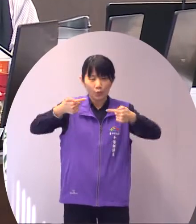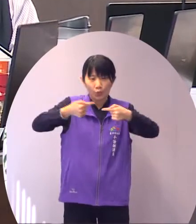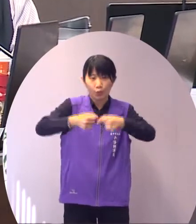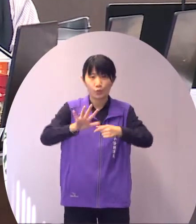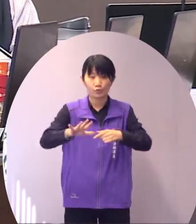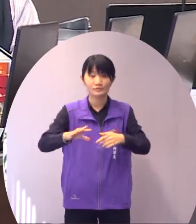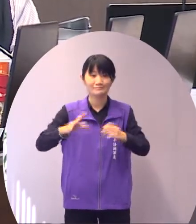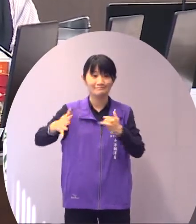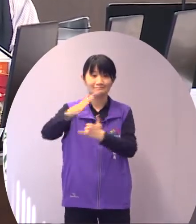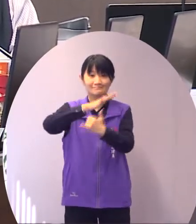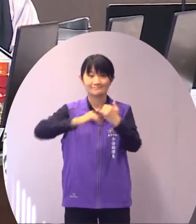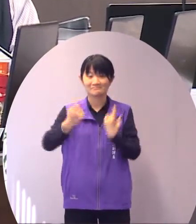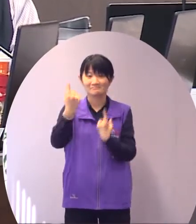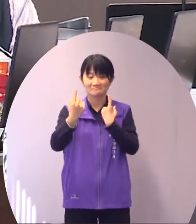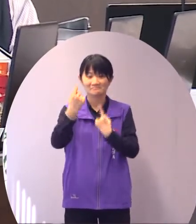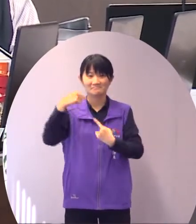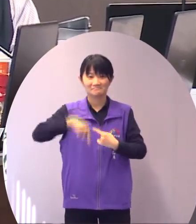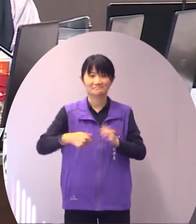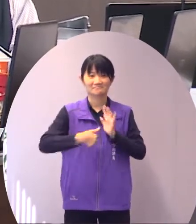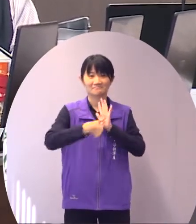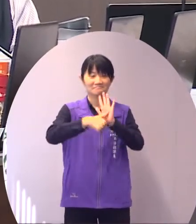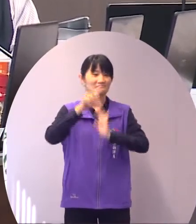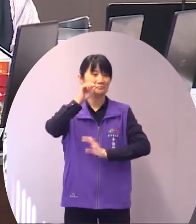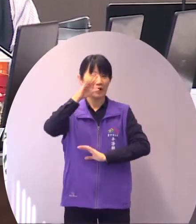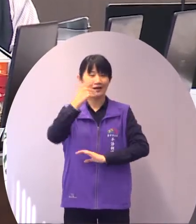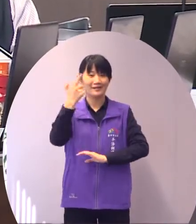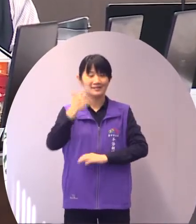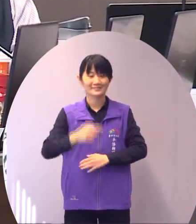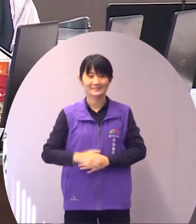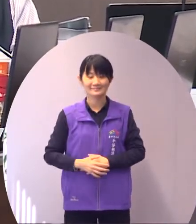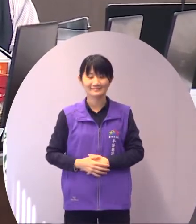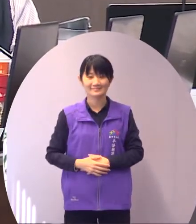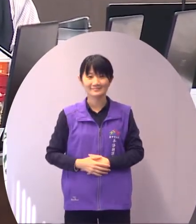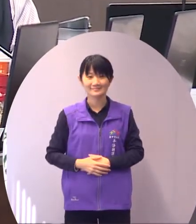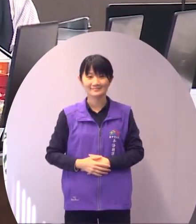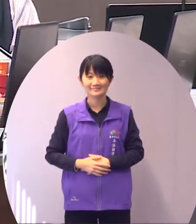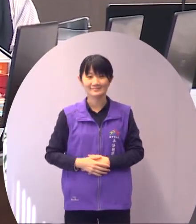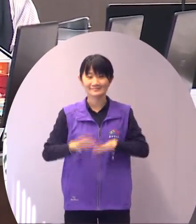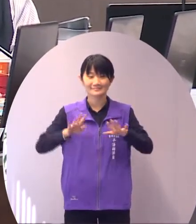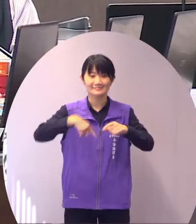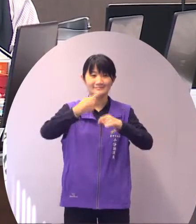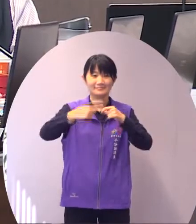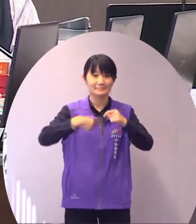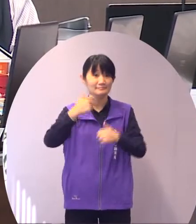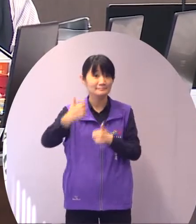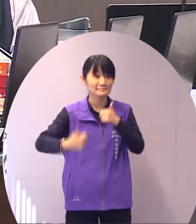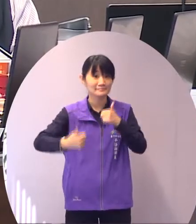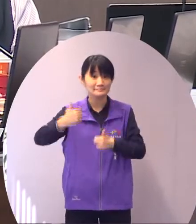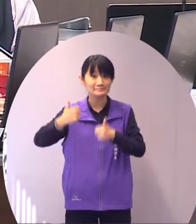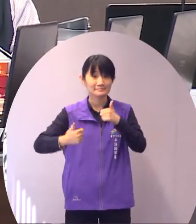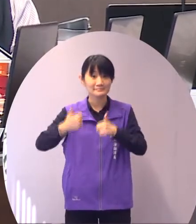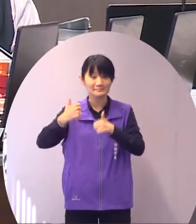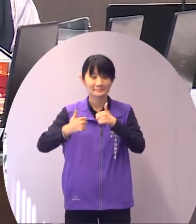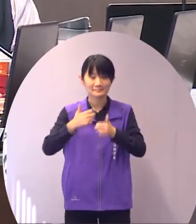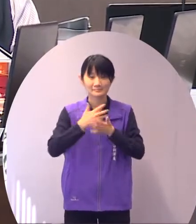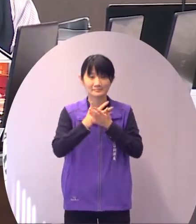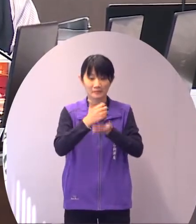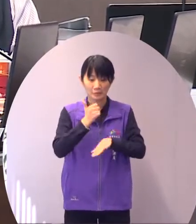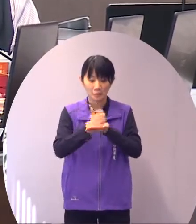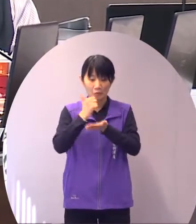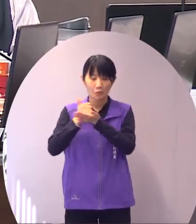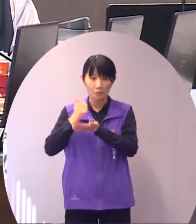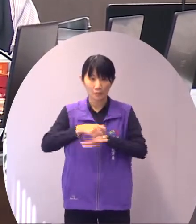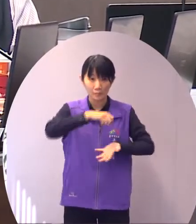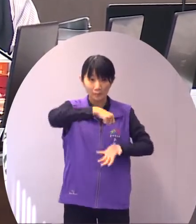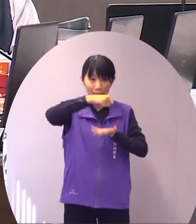算是知名度相当的高，所以在我们的今年的比赛获奖的礼品里